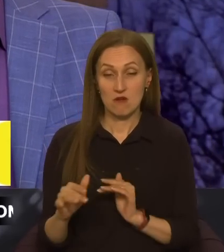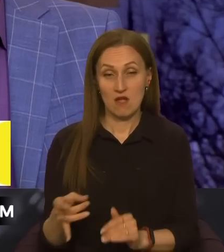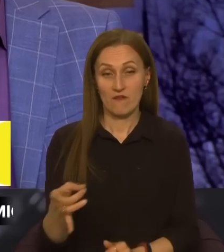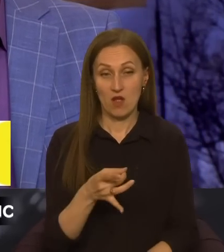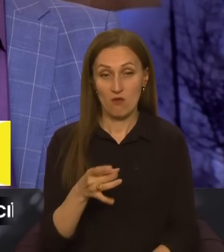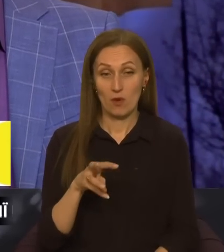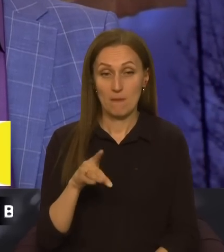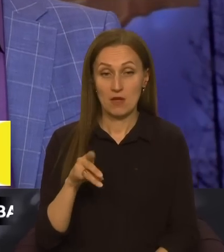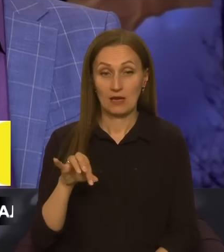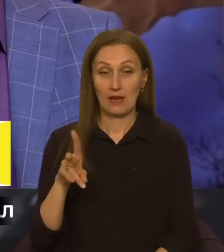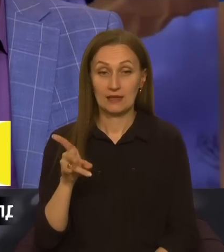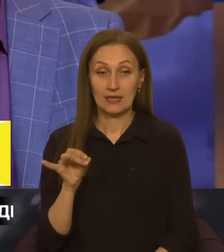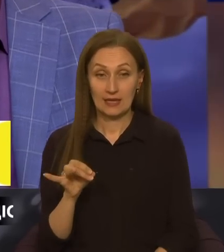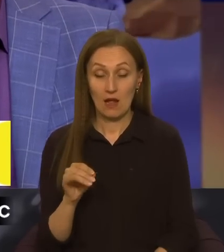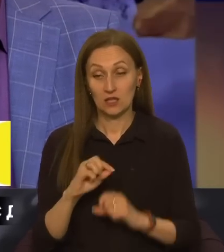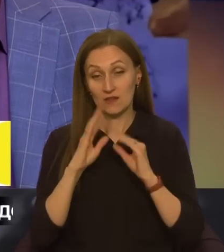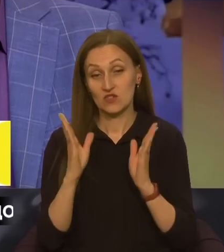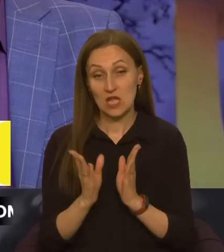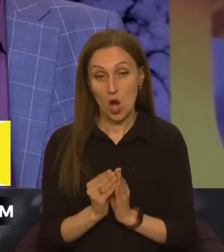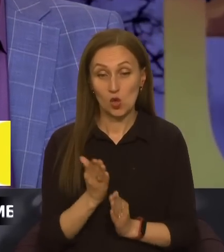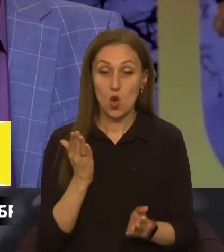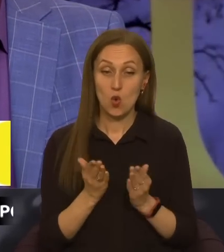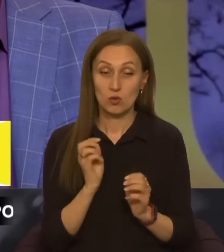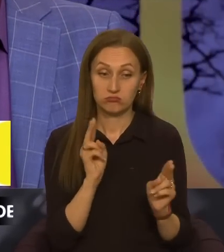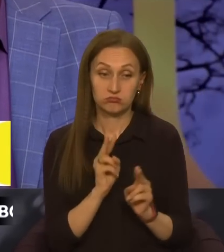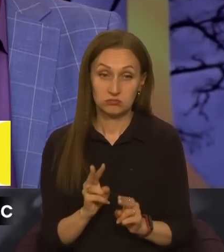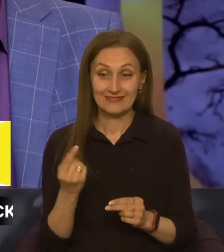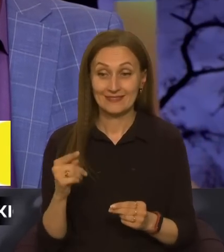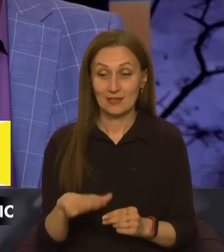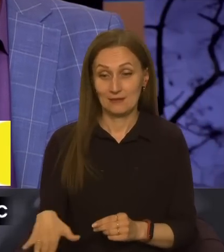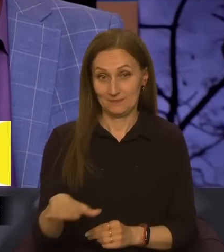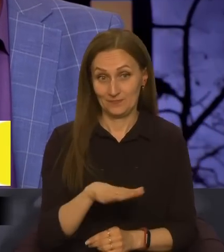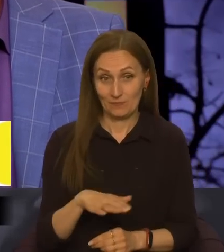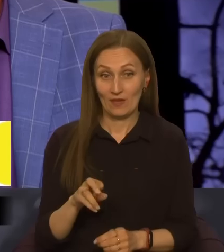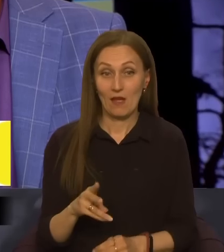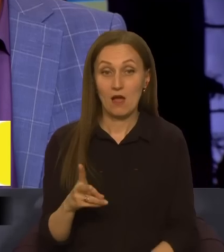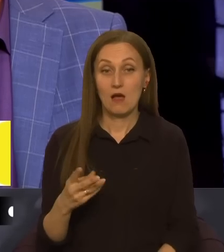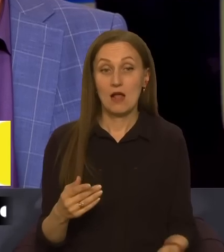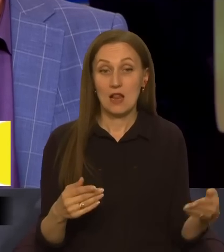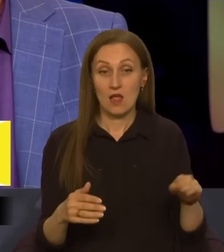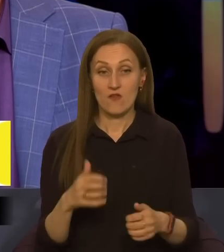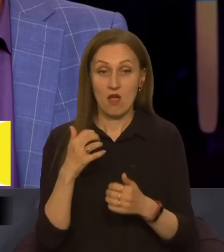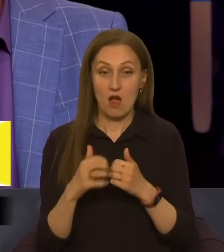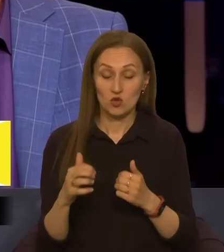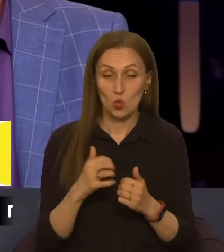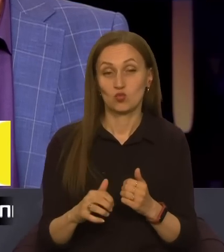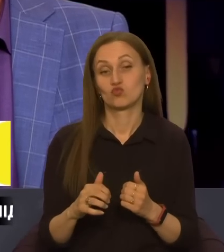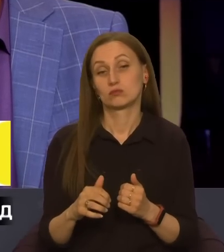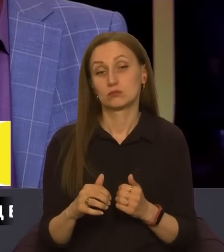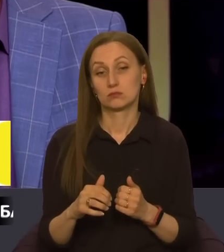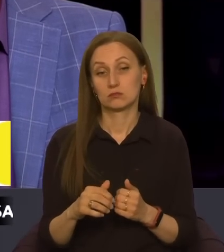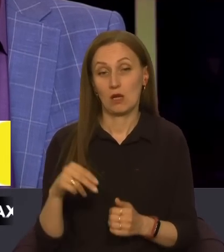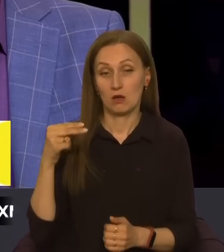районі Мар'їнки. Але загалом, якщо розглядати інші ділянки, такі як Лівобережна Херсонщина,